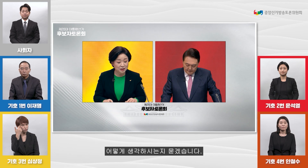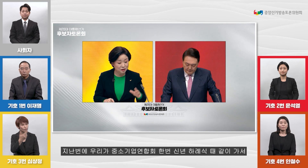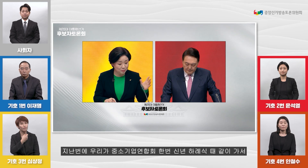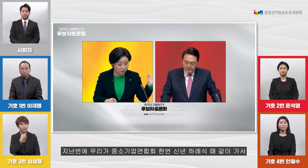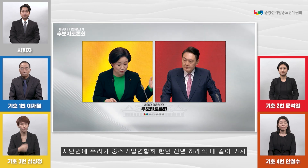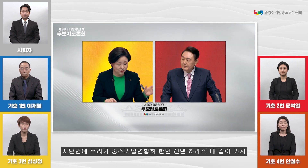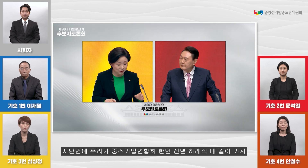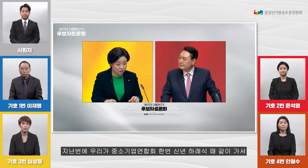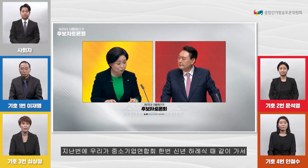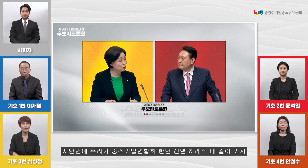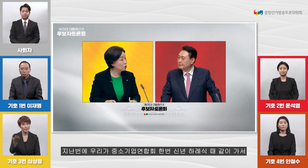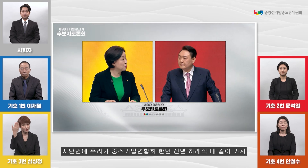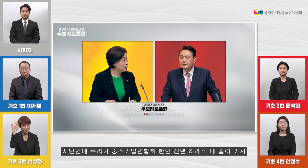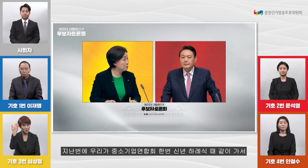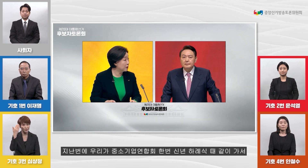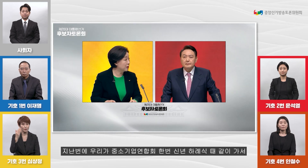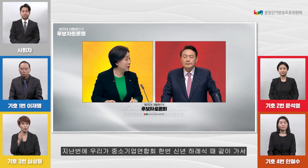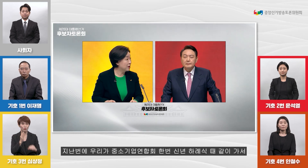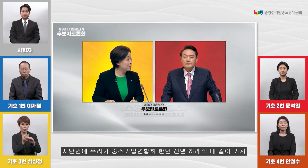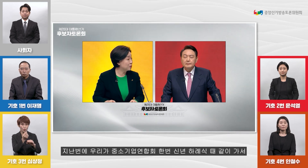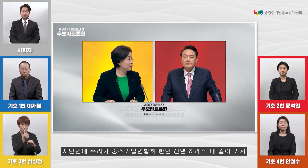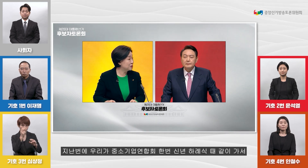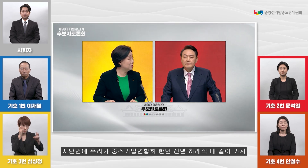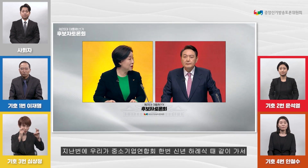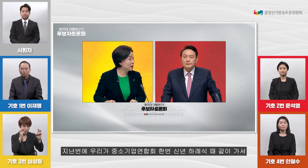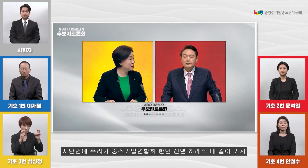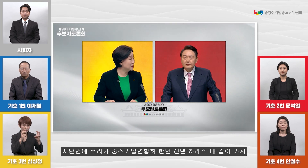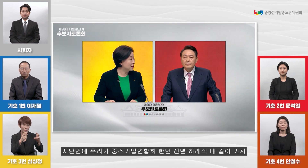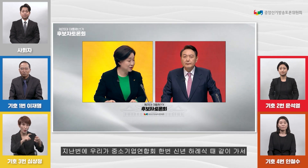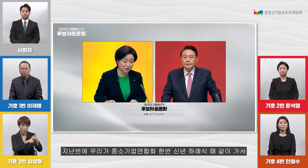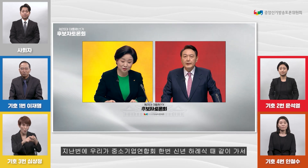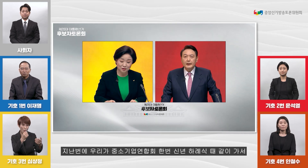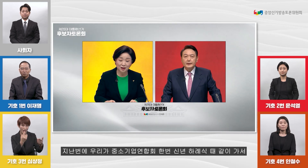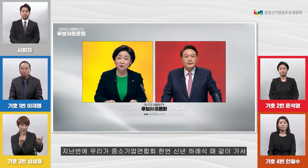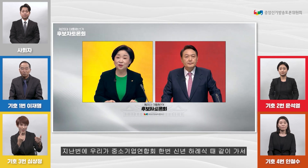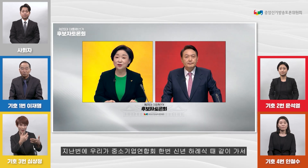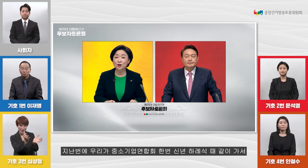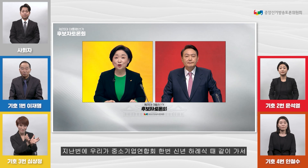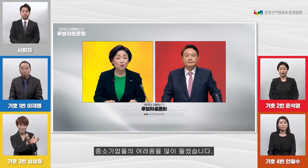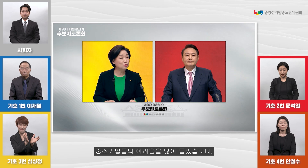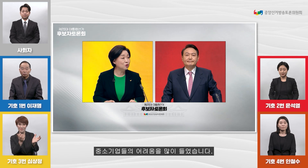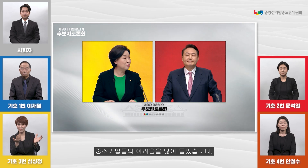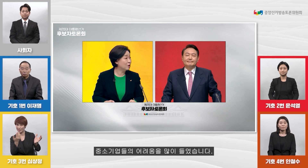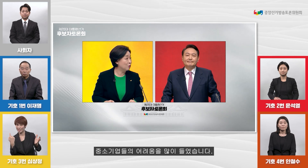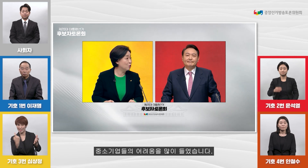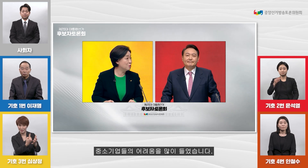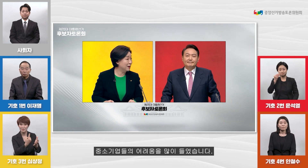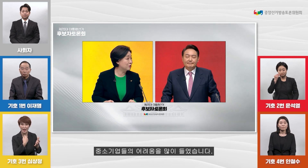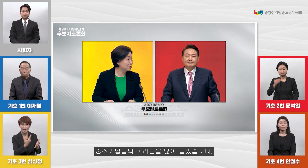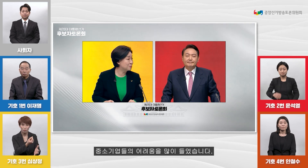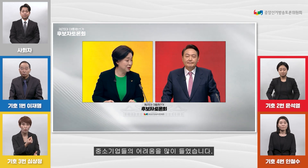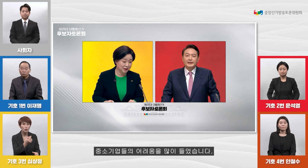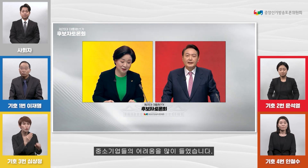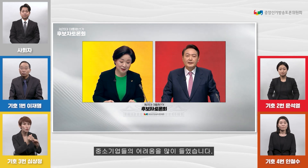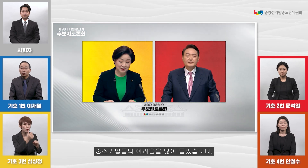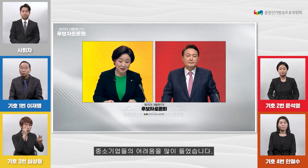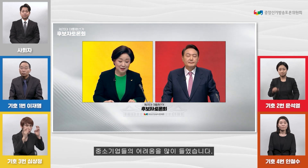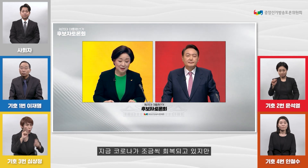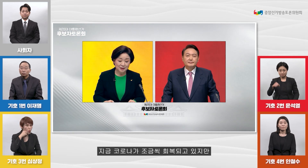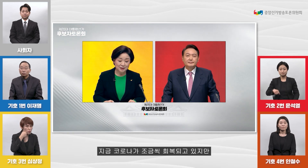묻겠습니다. 지난번에 우리가 그 중소기업 연합회 한번 신년 할애식 때 같이 가서 중소기업들의 어려움을 많이